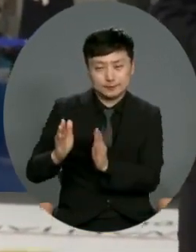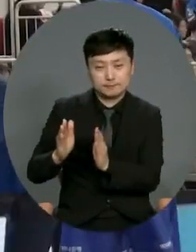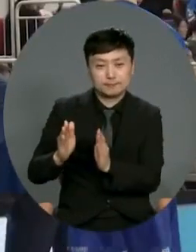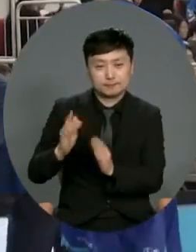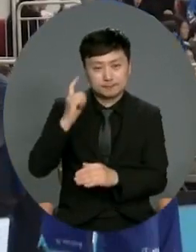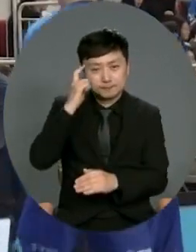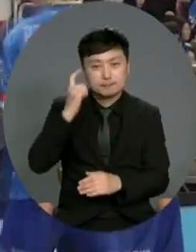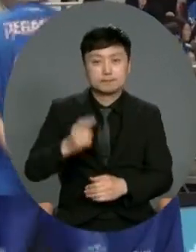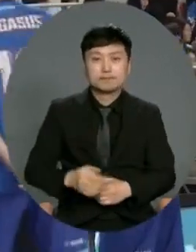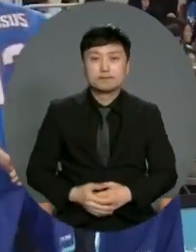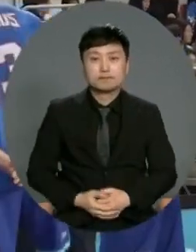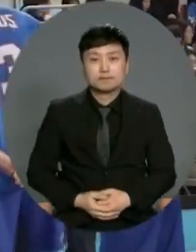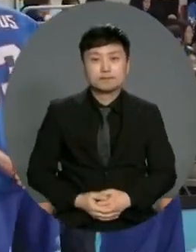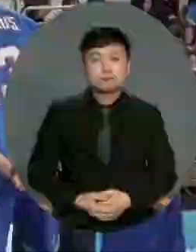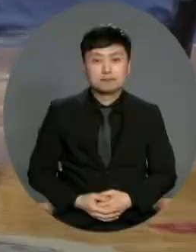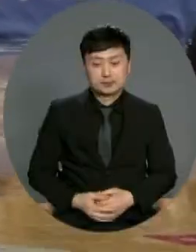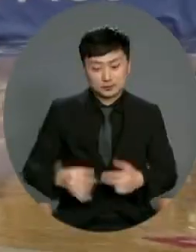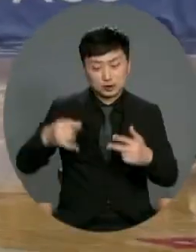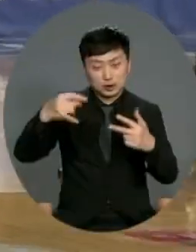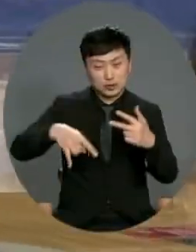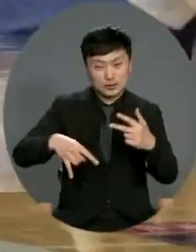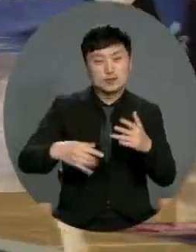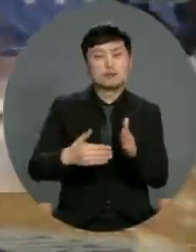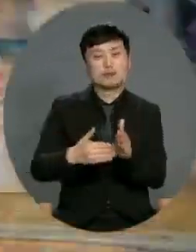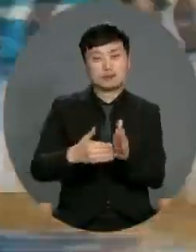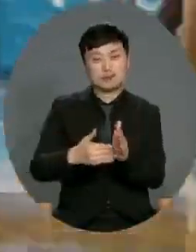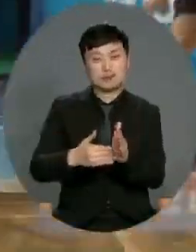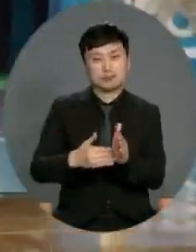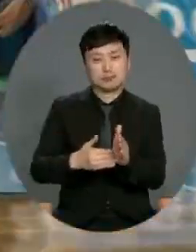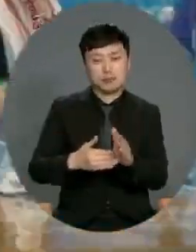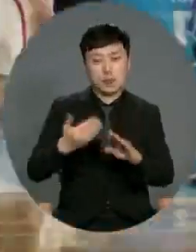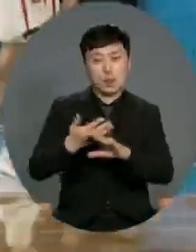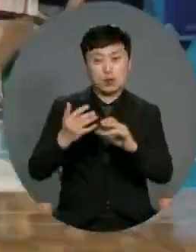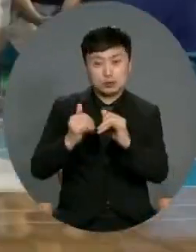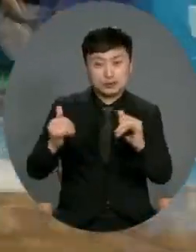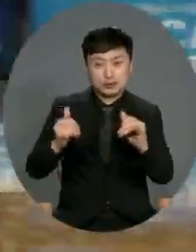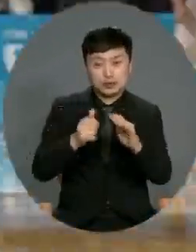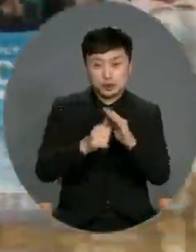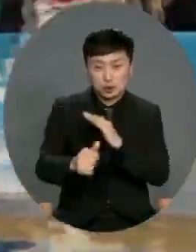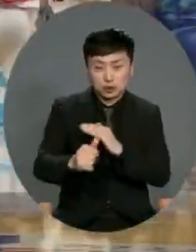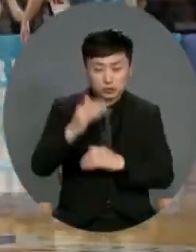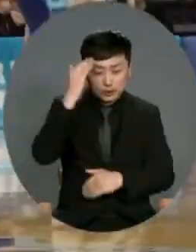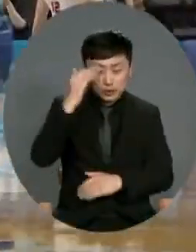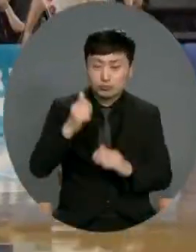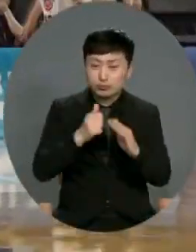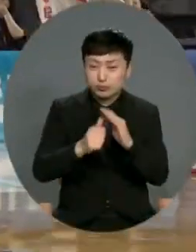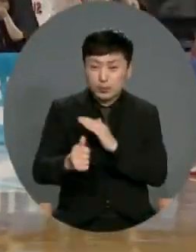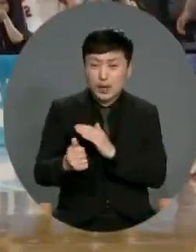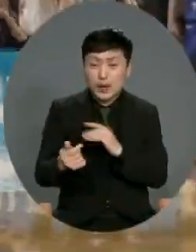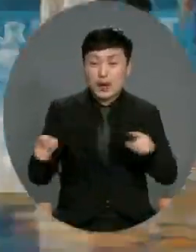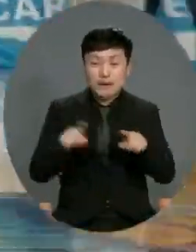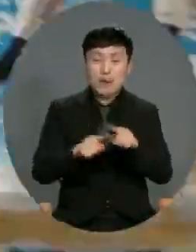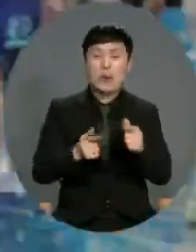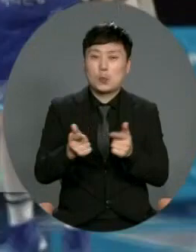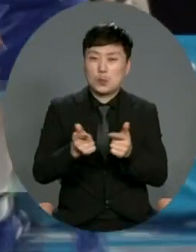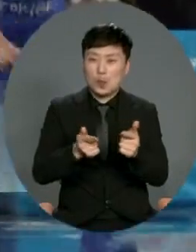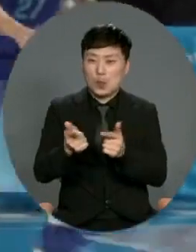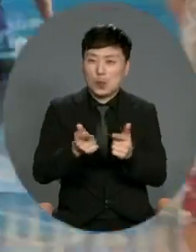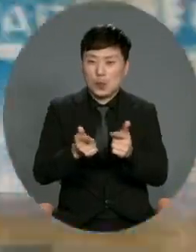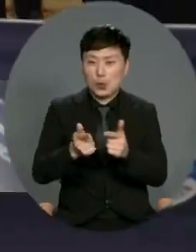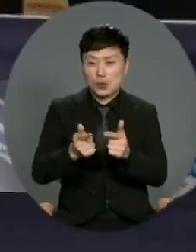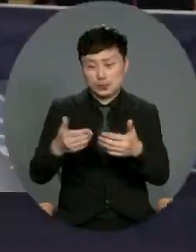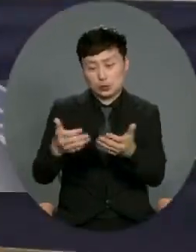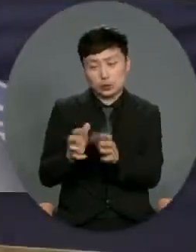준비해가지고. 7위로 시즌을 마무리한 가스공사는 외국인 선수부터 국내 선수들이 고른 조화로 팀이